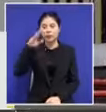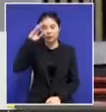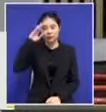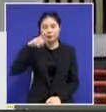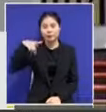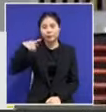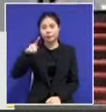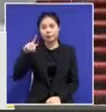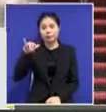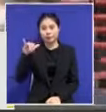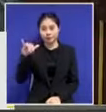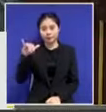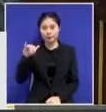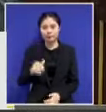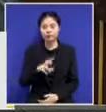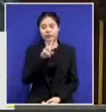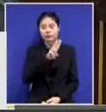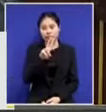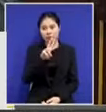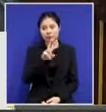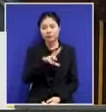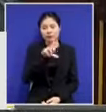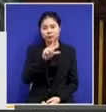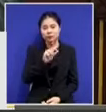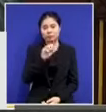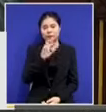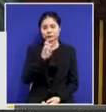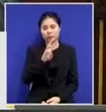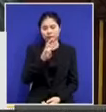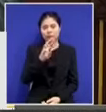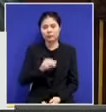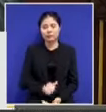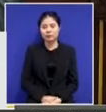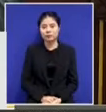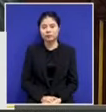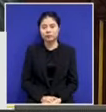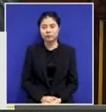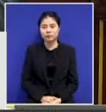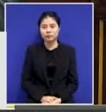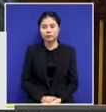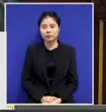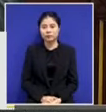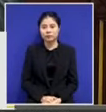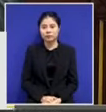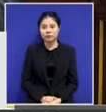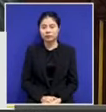าครับ 226นางสาวธินการพองพงสาโร